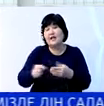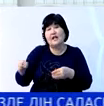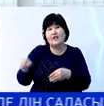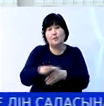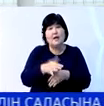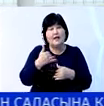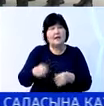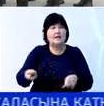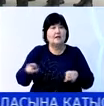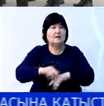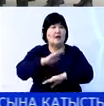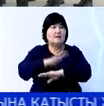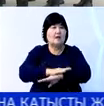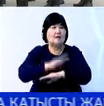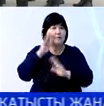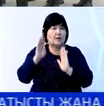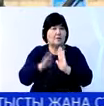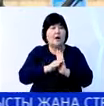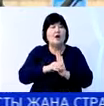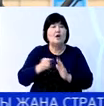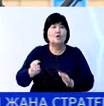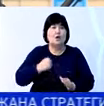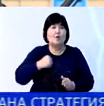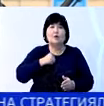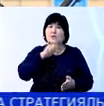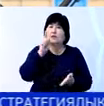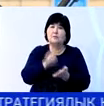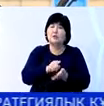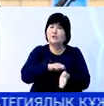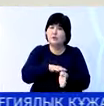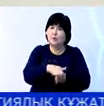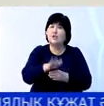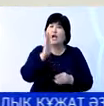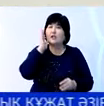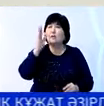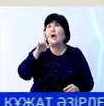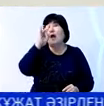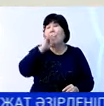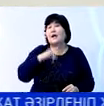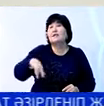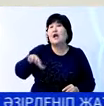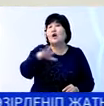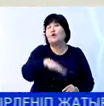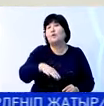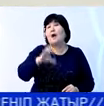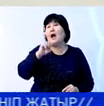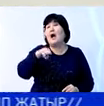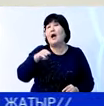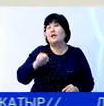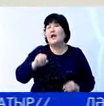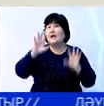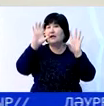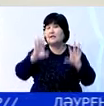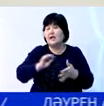Енді темірдей тәртіпке бағынып, жауынгерлік міндеттерін табандылықпен орындайтын болады. Қазақстан Республикасының ата заңымыз конституция